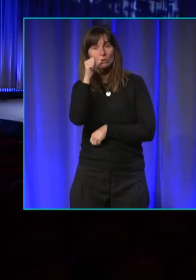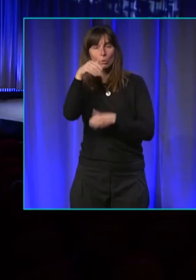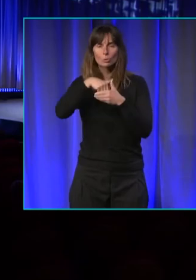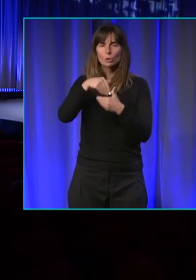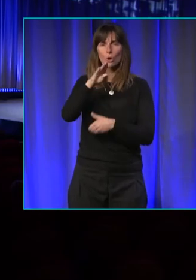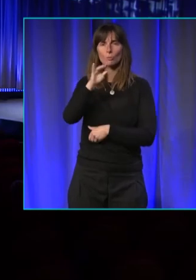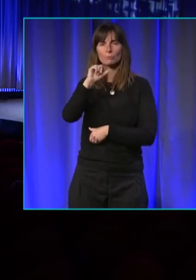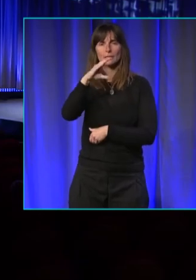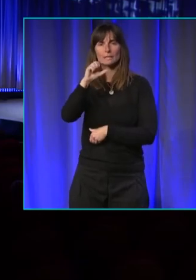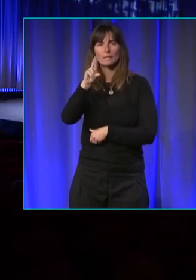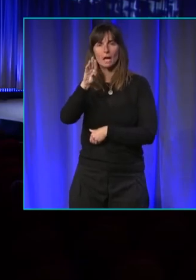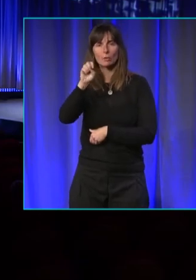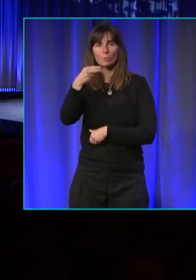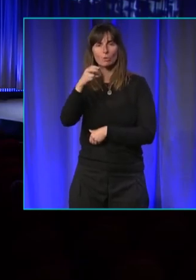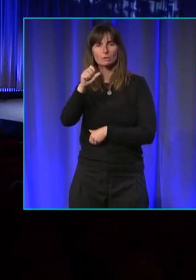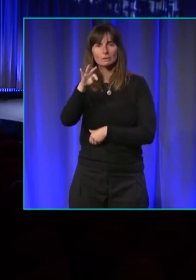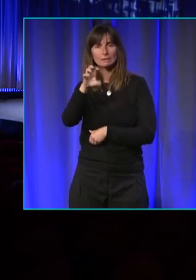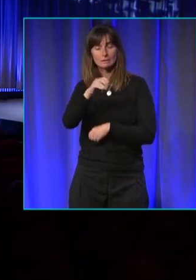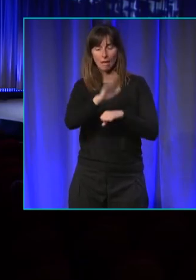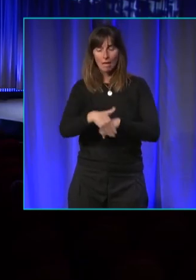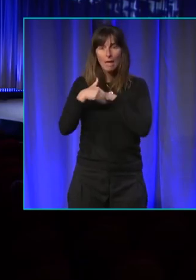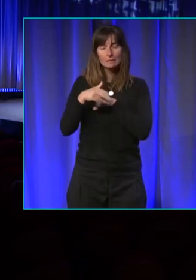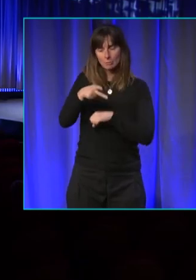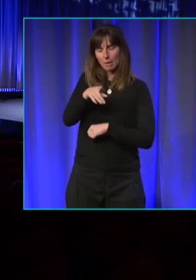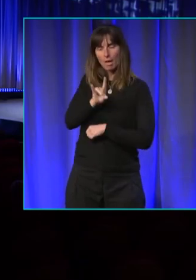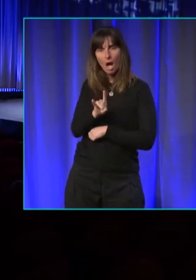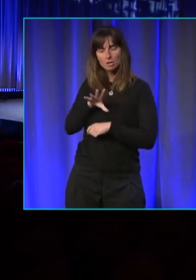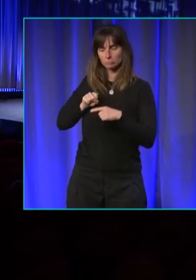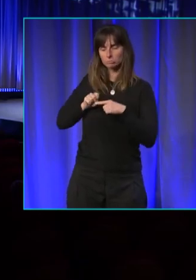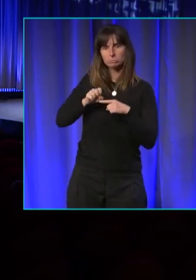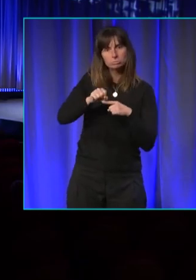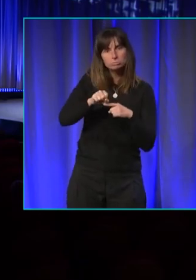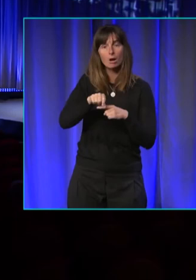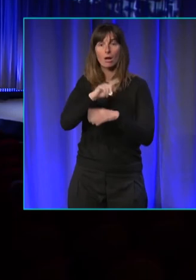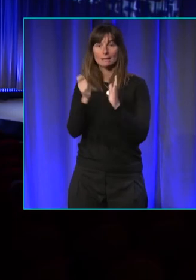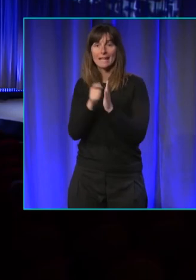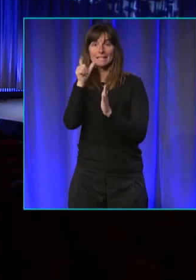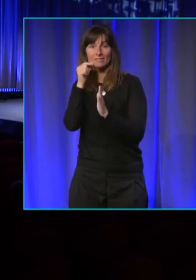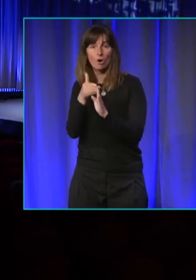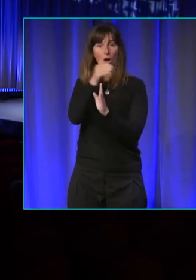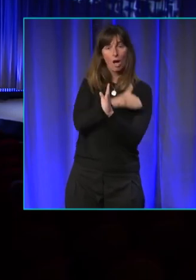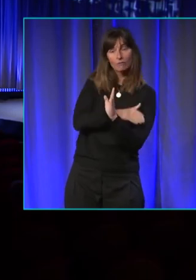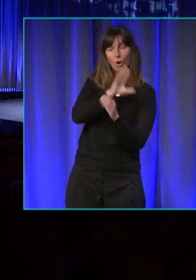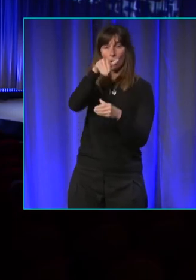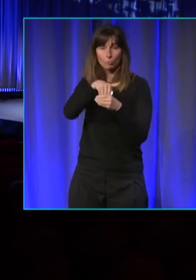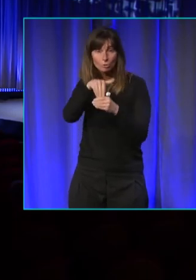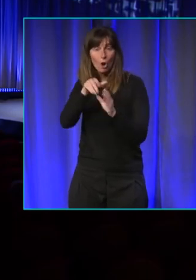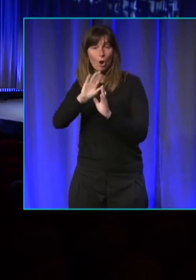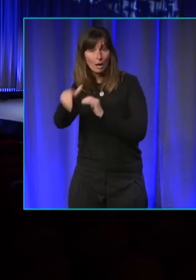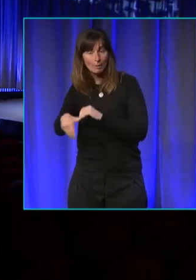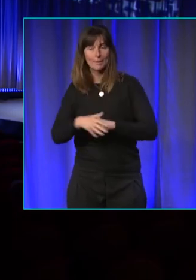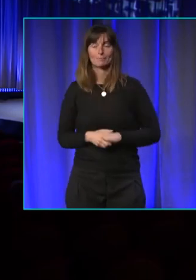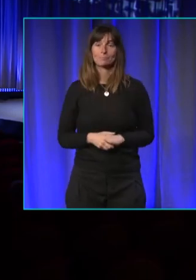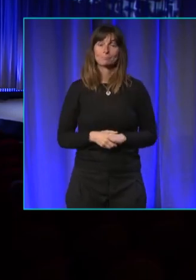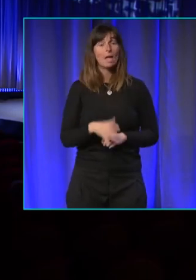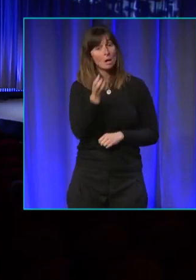viendraient rétablir le pH de l'organisme pendant l'effort, avant l'effort? Voilà, question ouverte. Oui, c'est une bonne